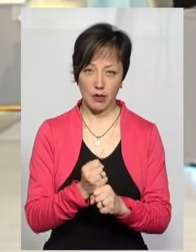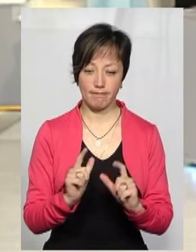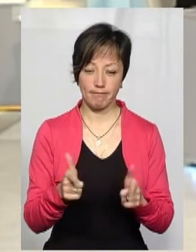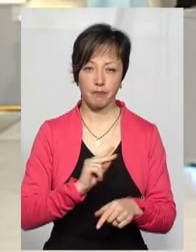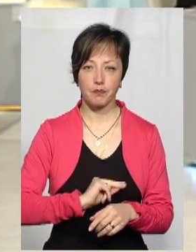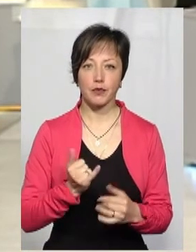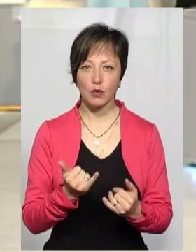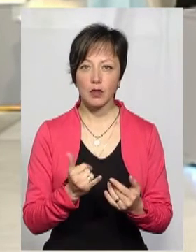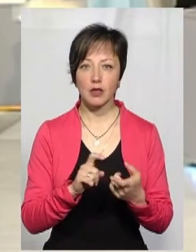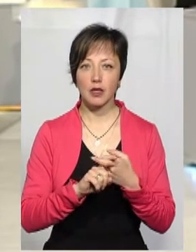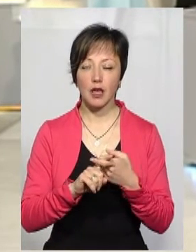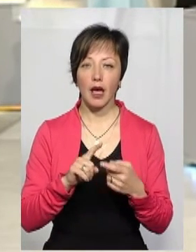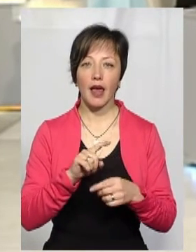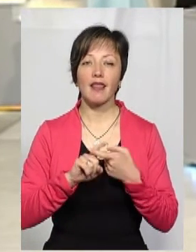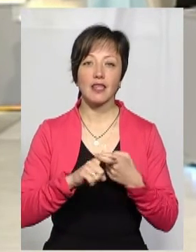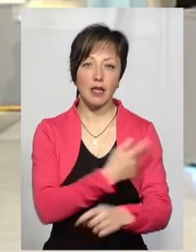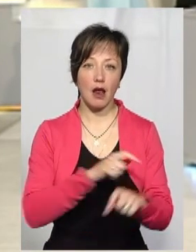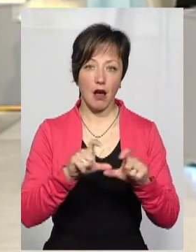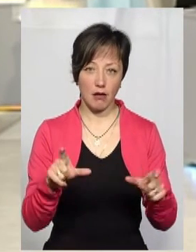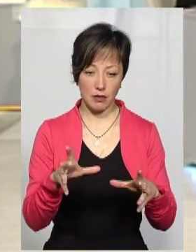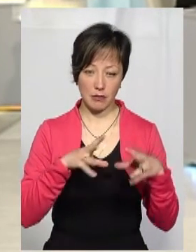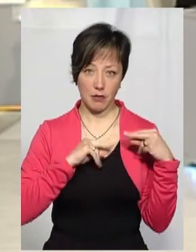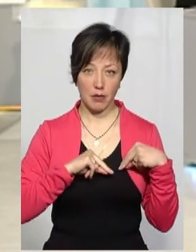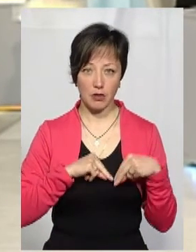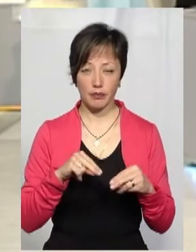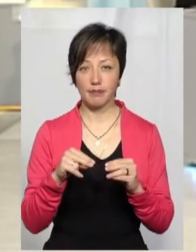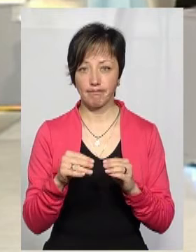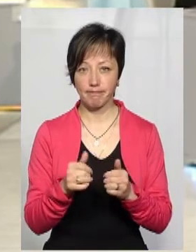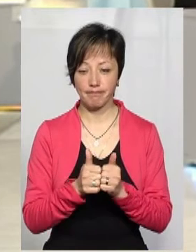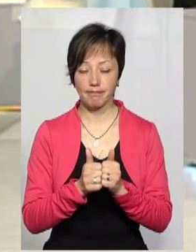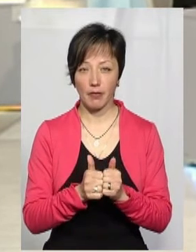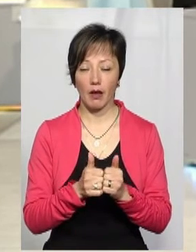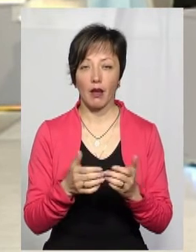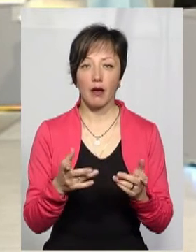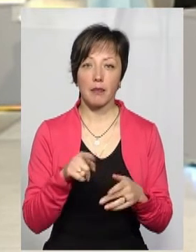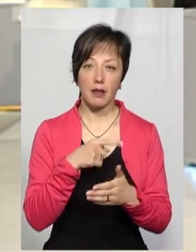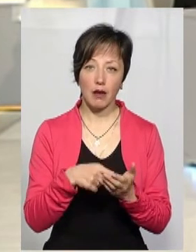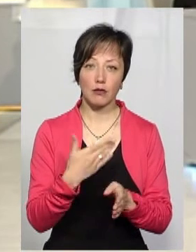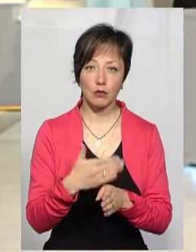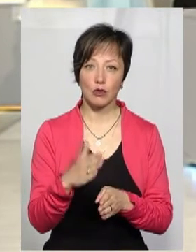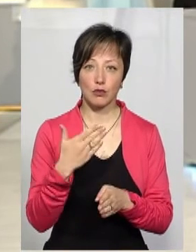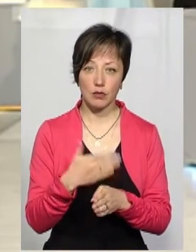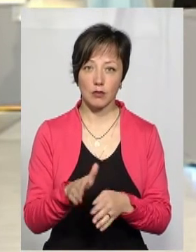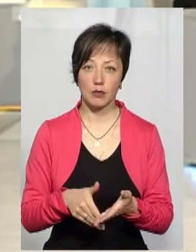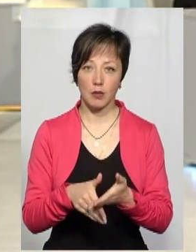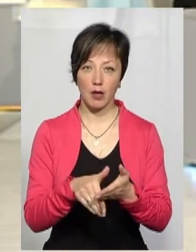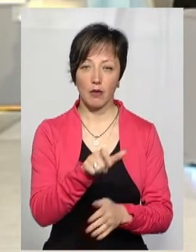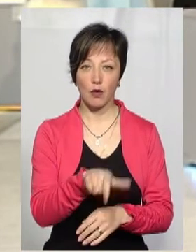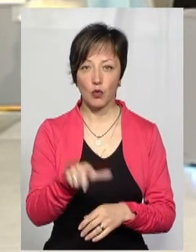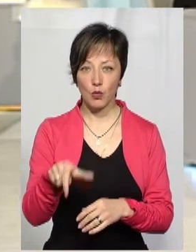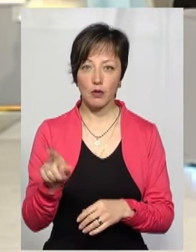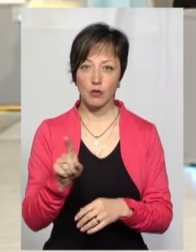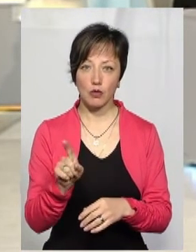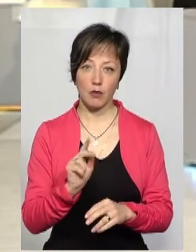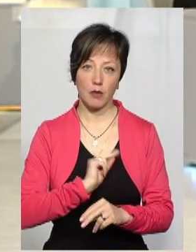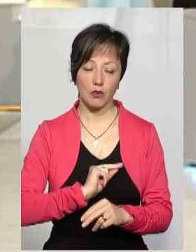Сьогодні працюємо тісно з інфекційною лікарнею Хмельницькою, там теж є питання. Ну, потихеньку, думаю, посприяємо людям в тому,